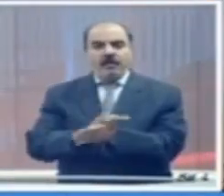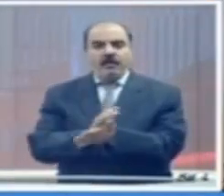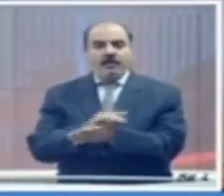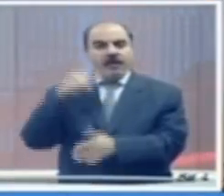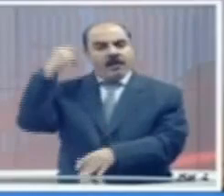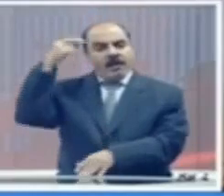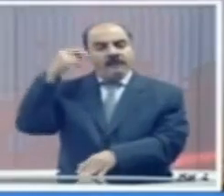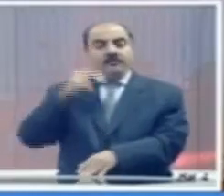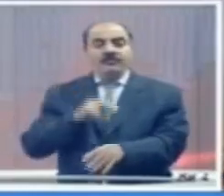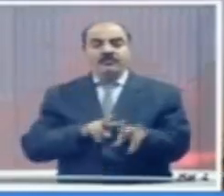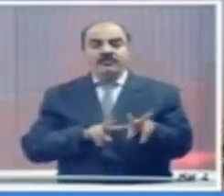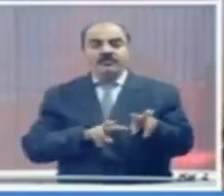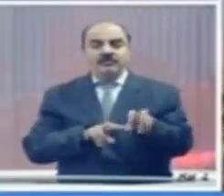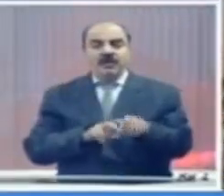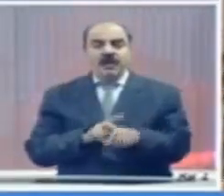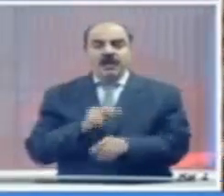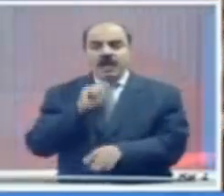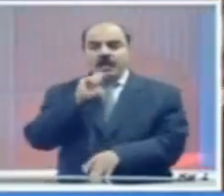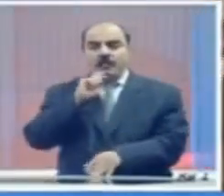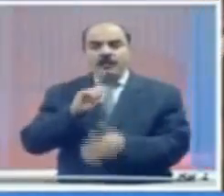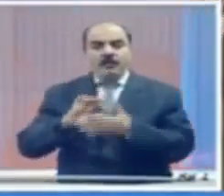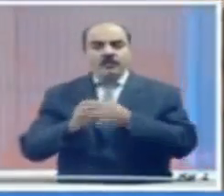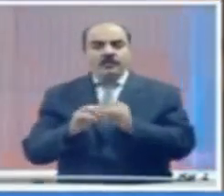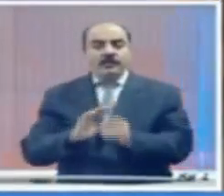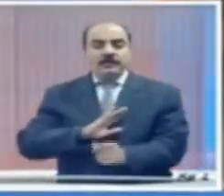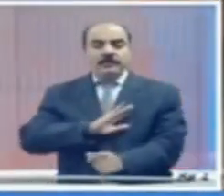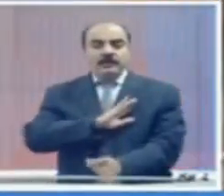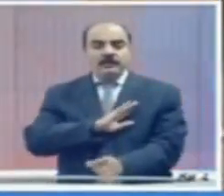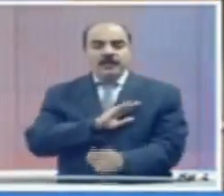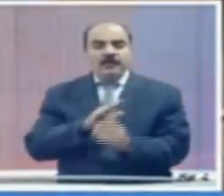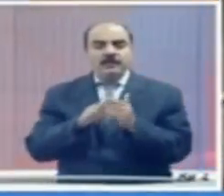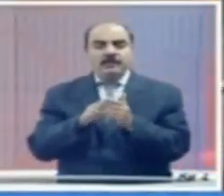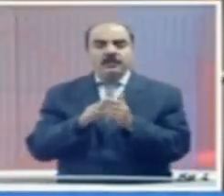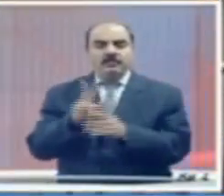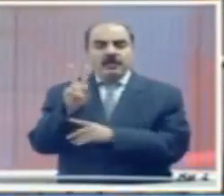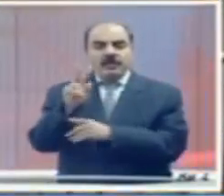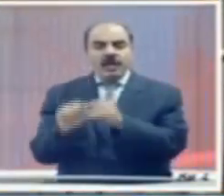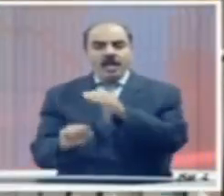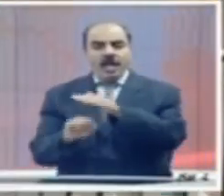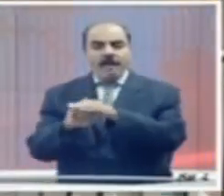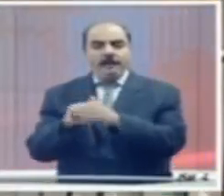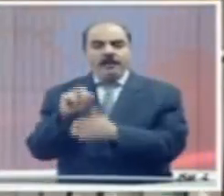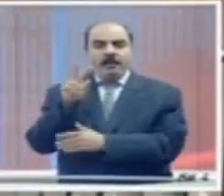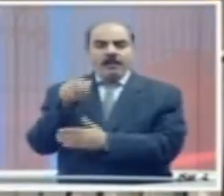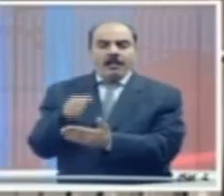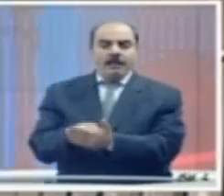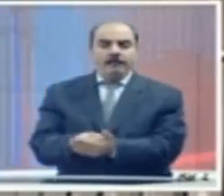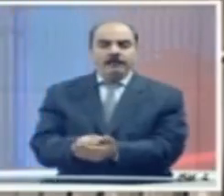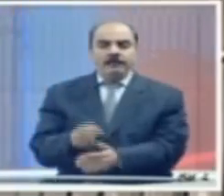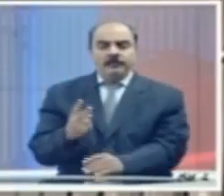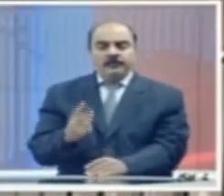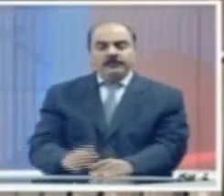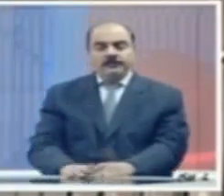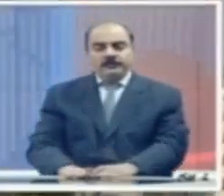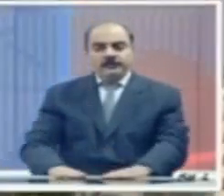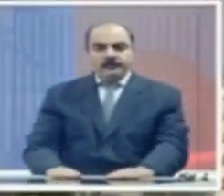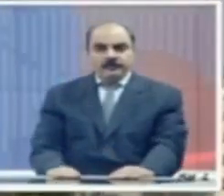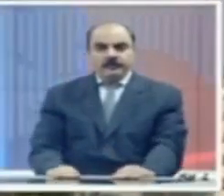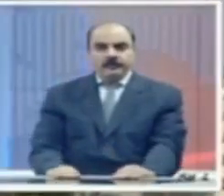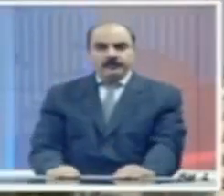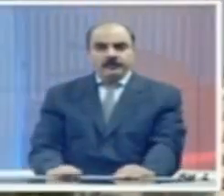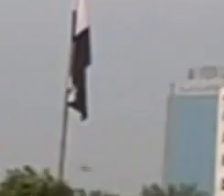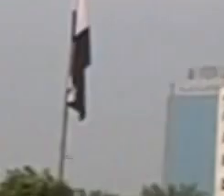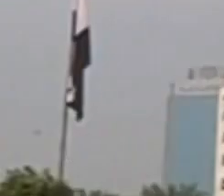والدقهلية والمنوفية والغربية وكفر الشيخ والشرقية ودمياط وبورسعيد والإسماعيلية والسويس وشمال وجنوب